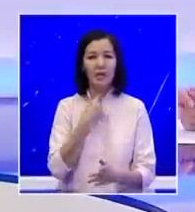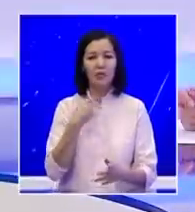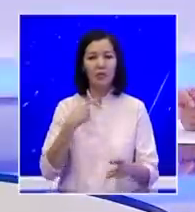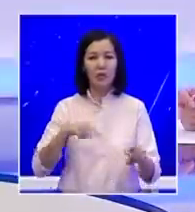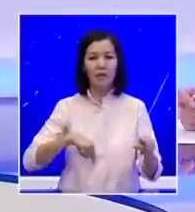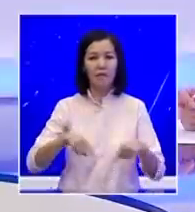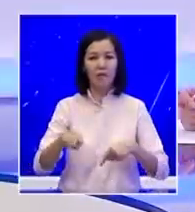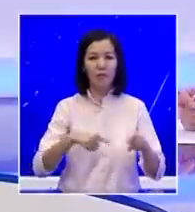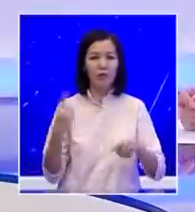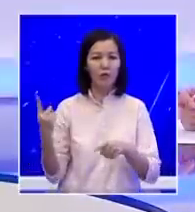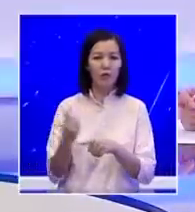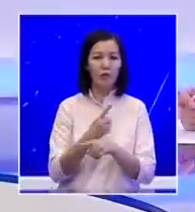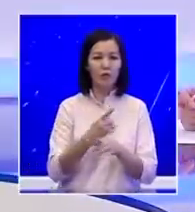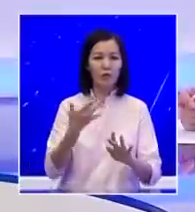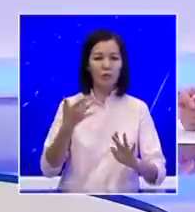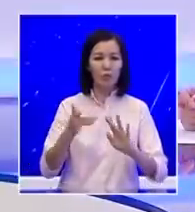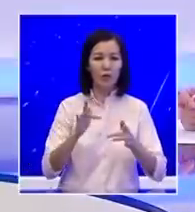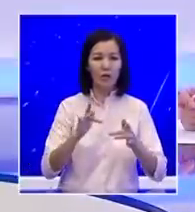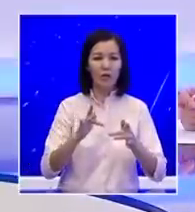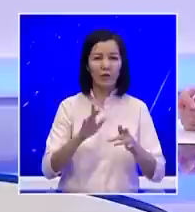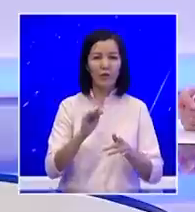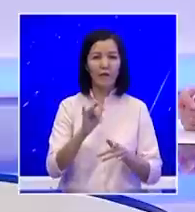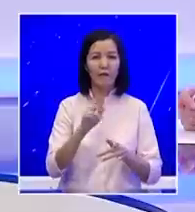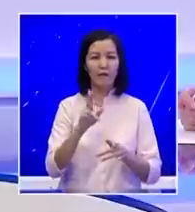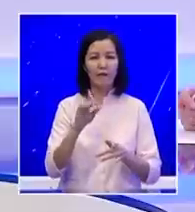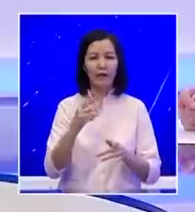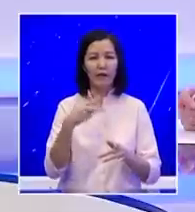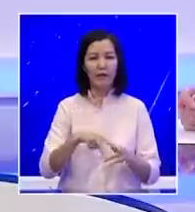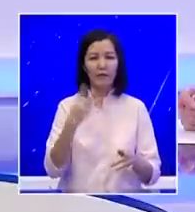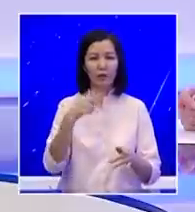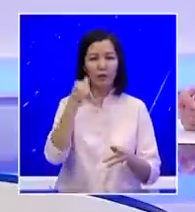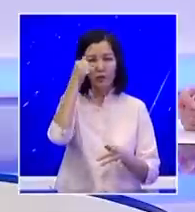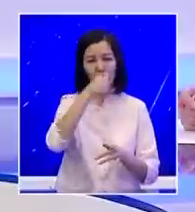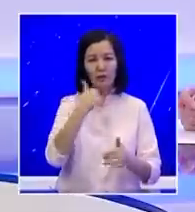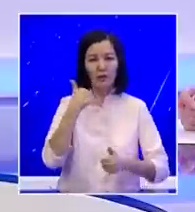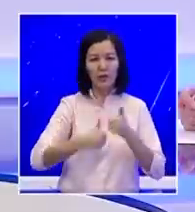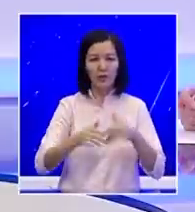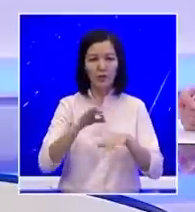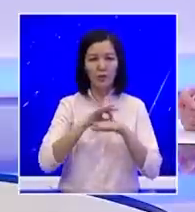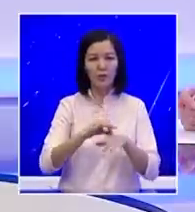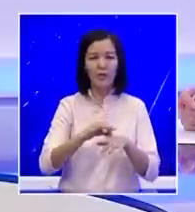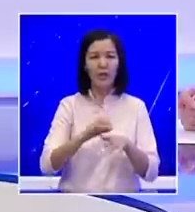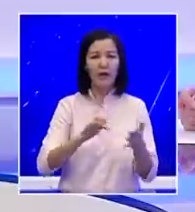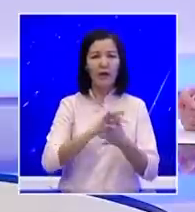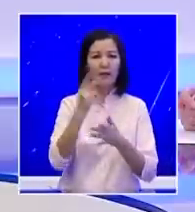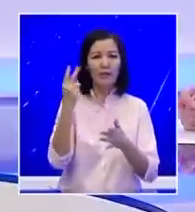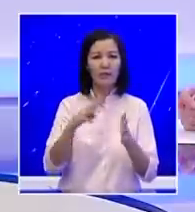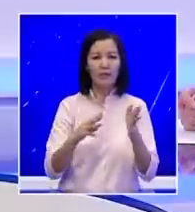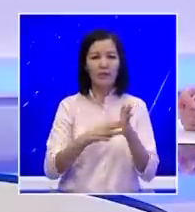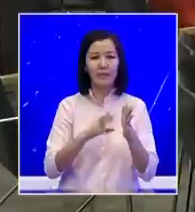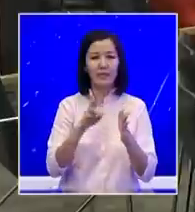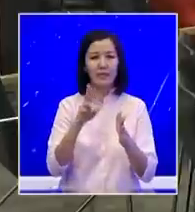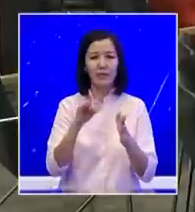Талдықорғанда футболдан тұңғыш рет онлайн жүйесінде FIFA 2020 жарысы өтті. Оған қаладағы 28 киберспортшы